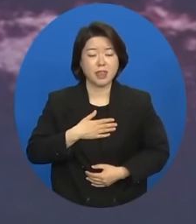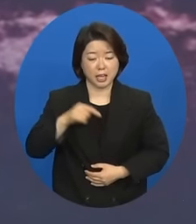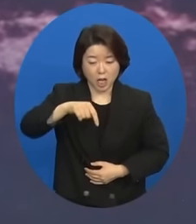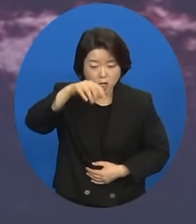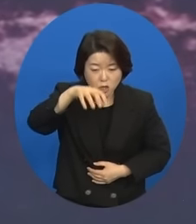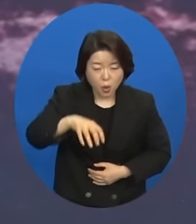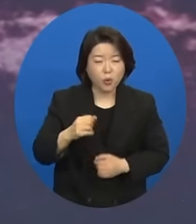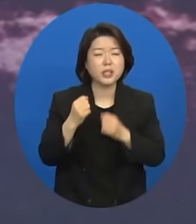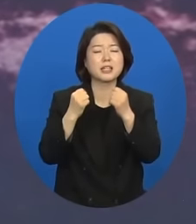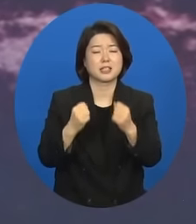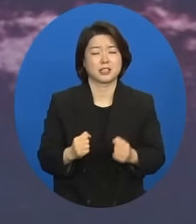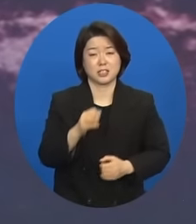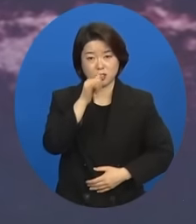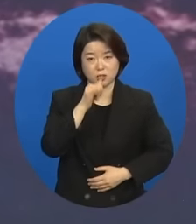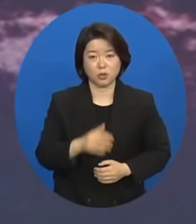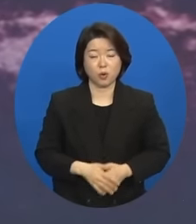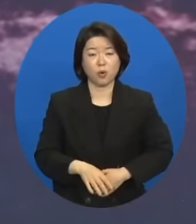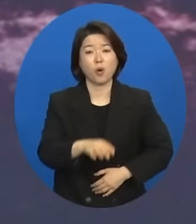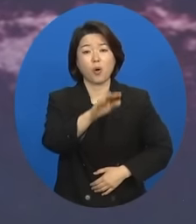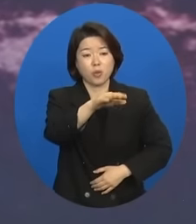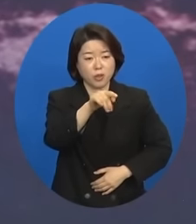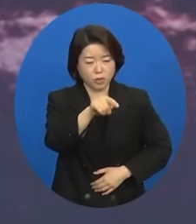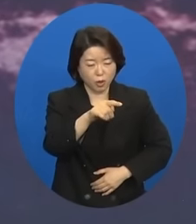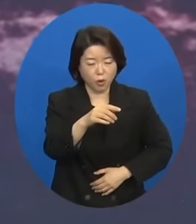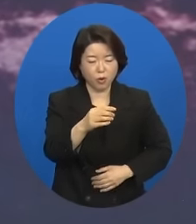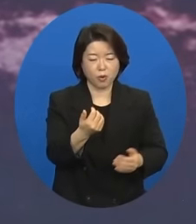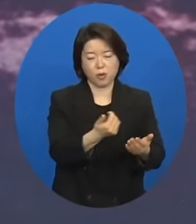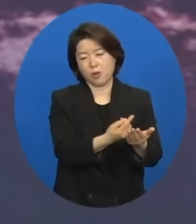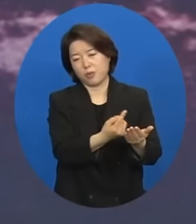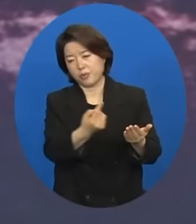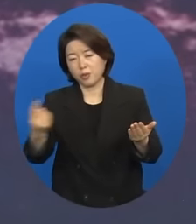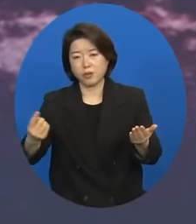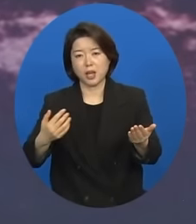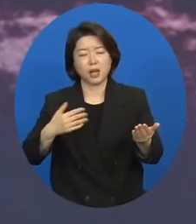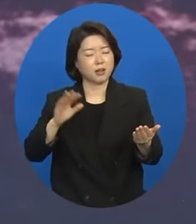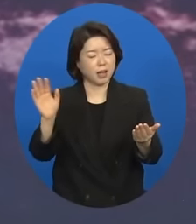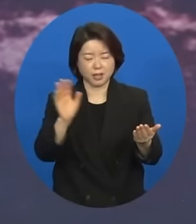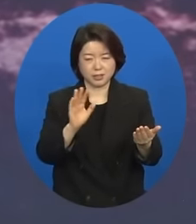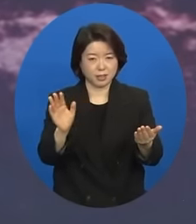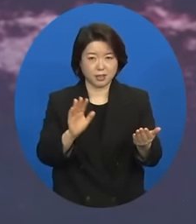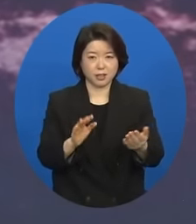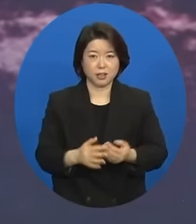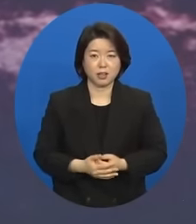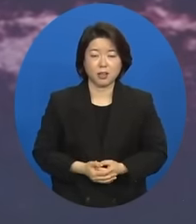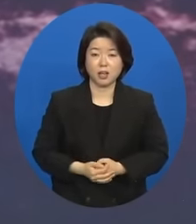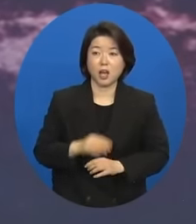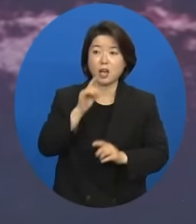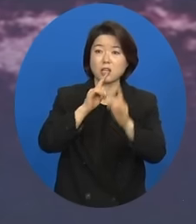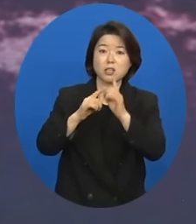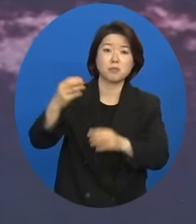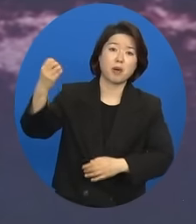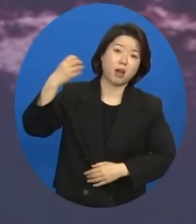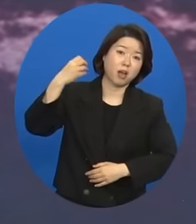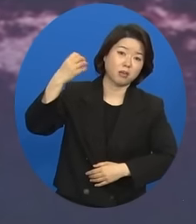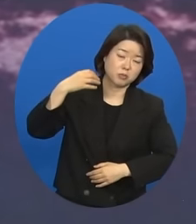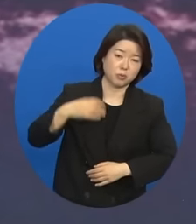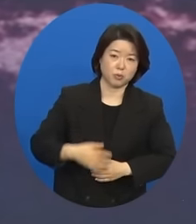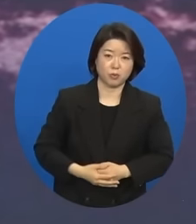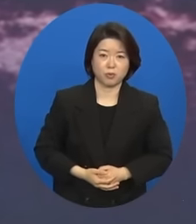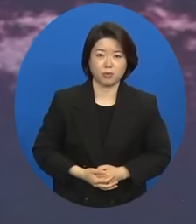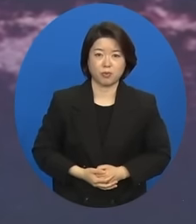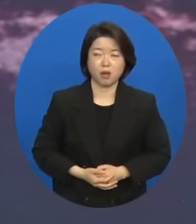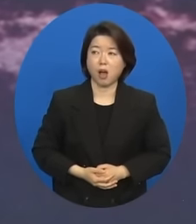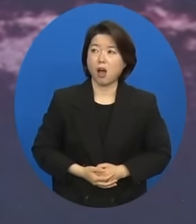여기에 있어 널 떠난 것이 아니야이 말씀을 하시더라